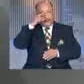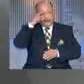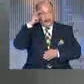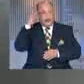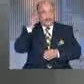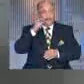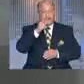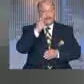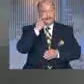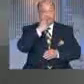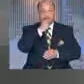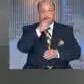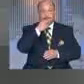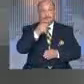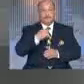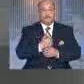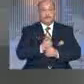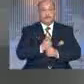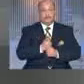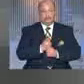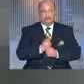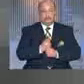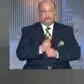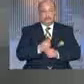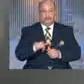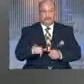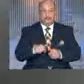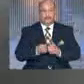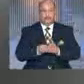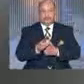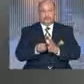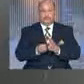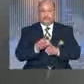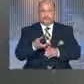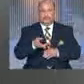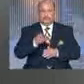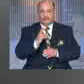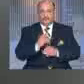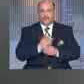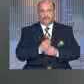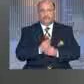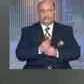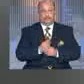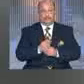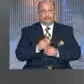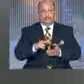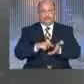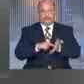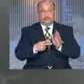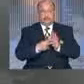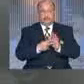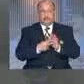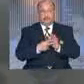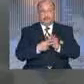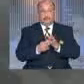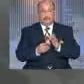منها استئصال الماء وزرع العدسة، كذلك العدسات لتصحيح النظر لأنه فما نقص نظر